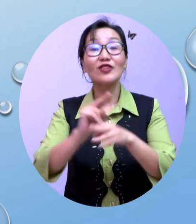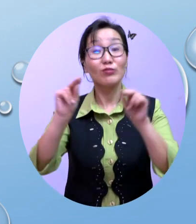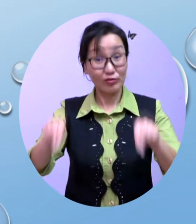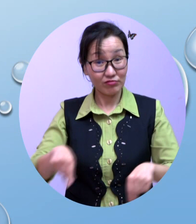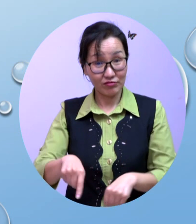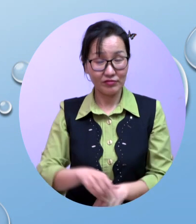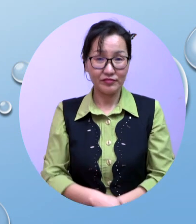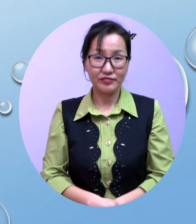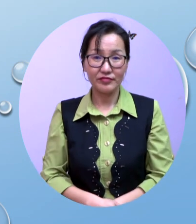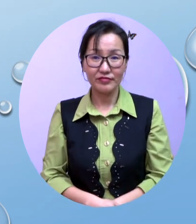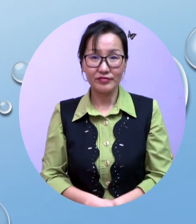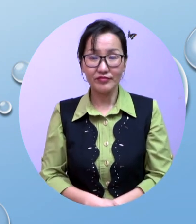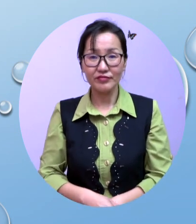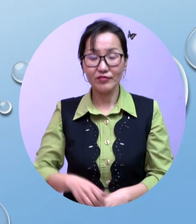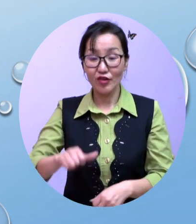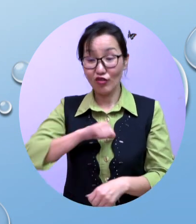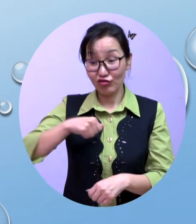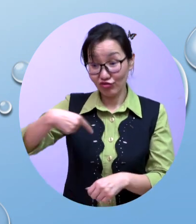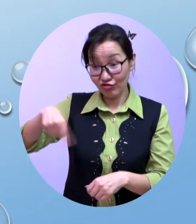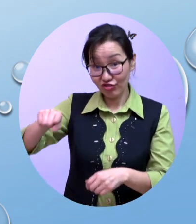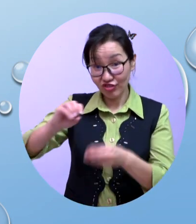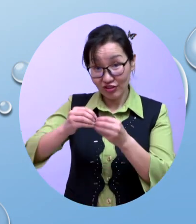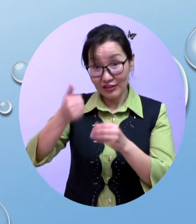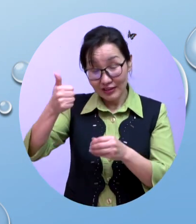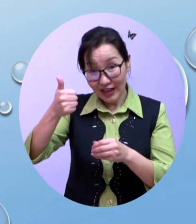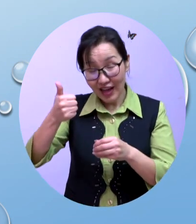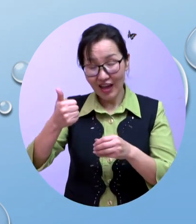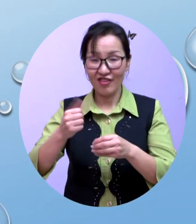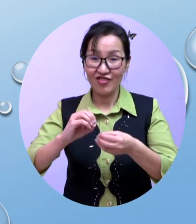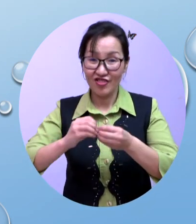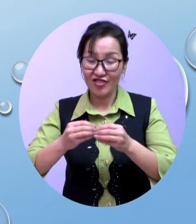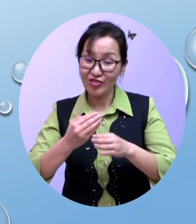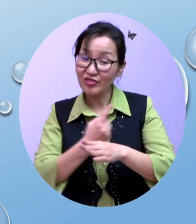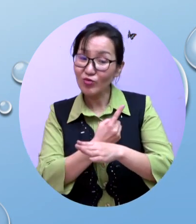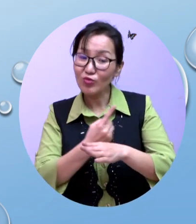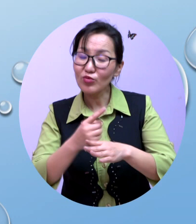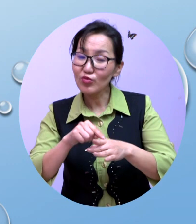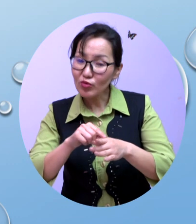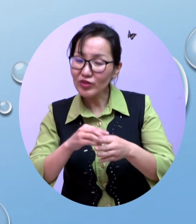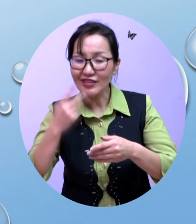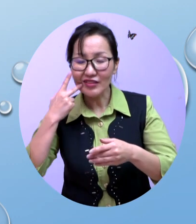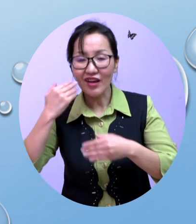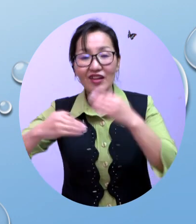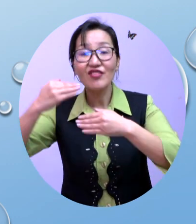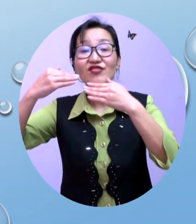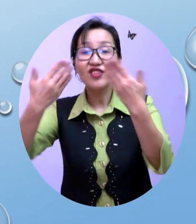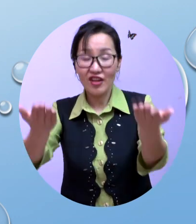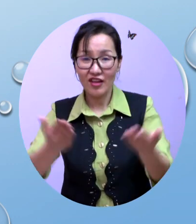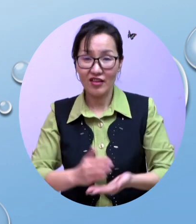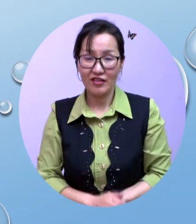байна. Иймд өөрийн сайн үйлээ дадал болгоно хэвшээрэх хүүхдүүд ээ.